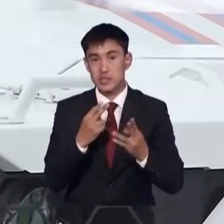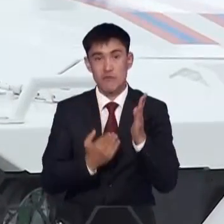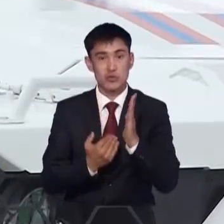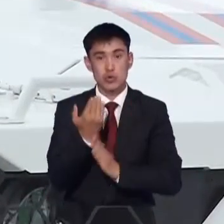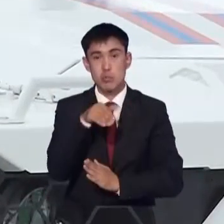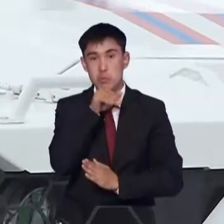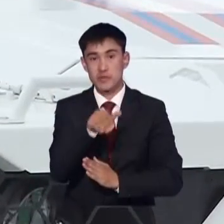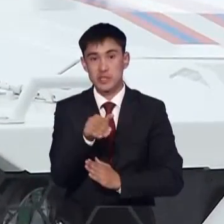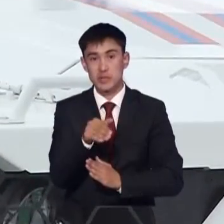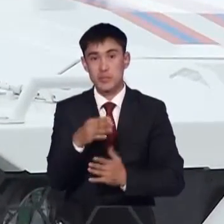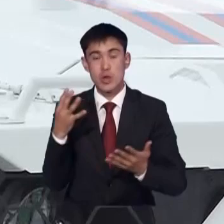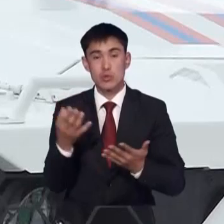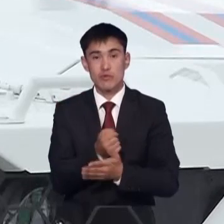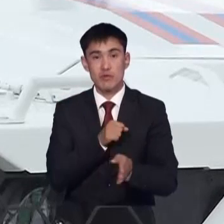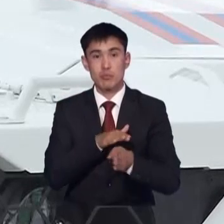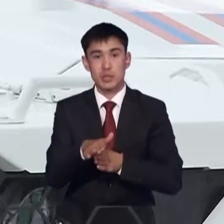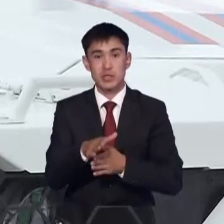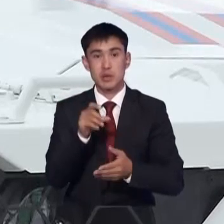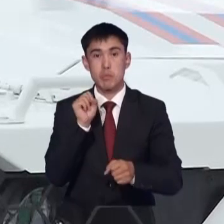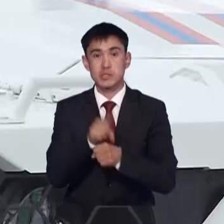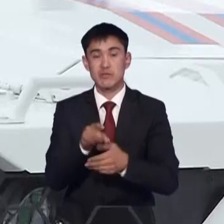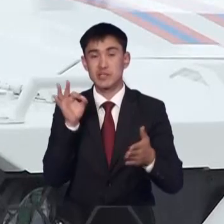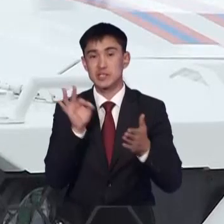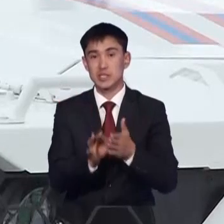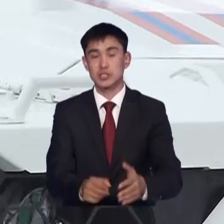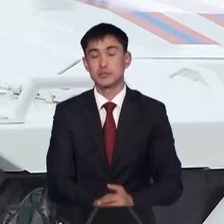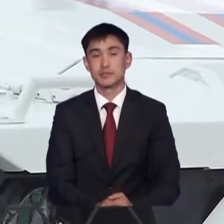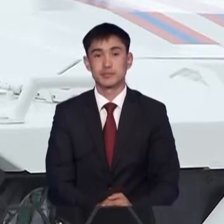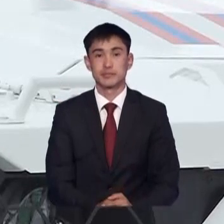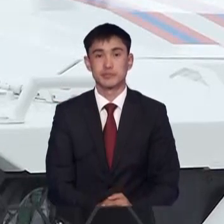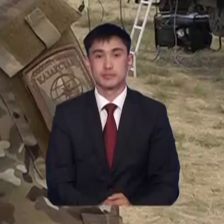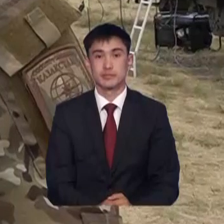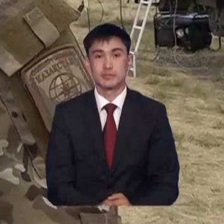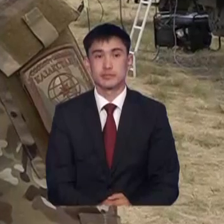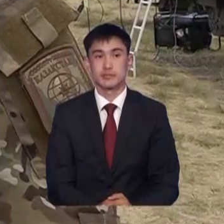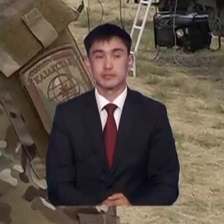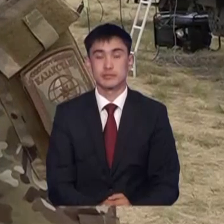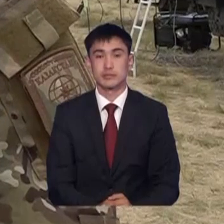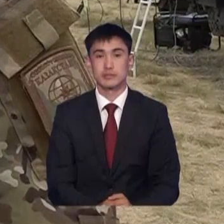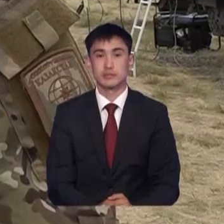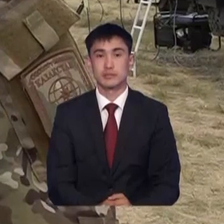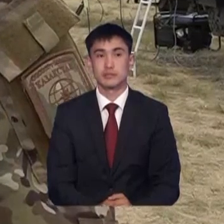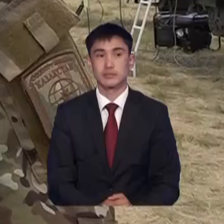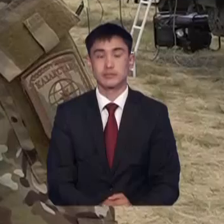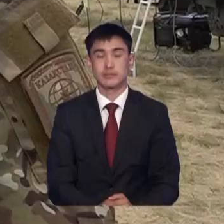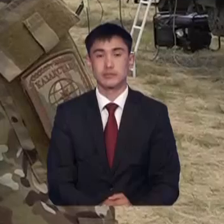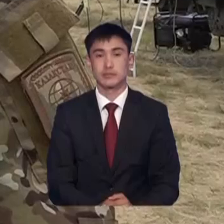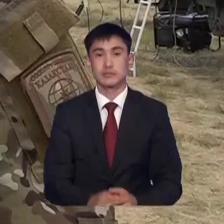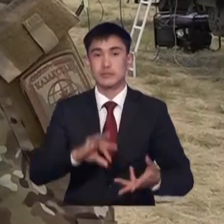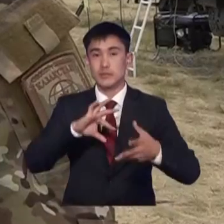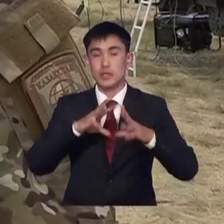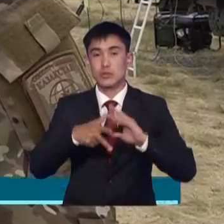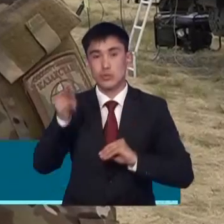проявили высокий профессионализм и доблестно выполнили поставленные задачи по результатам